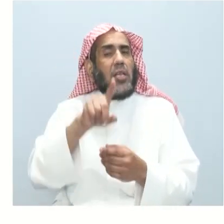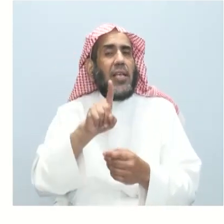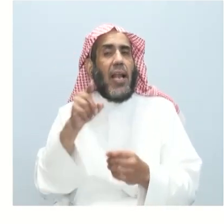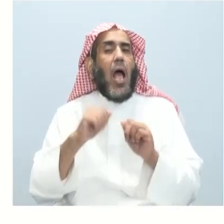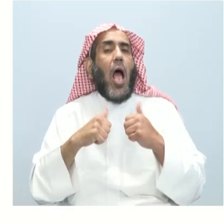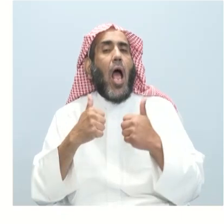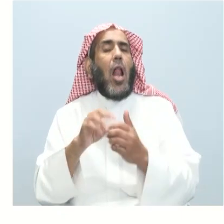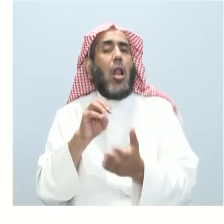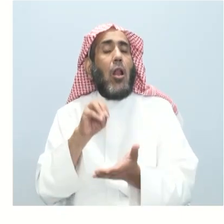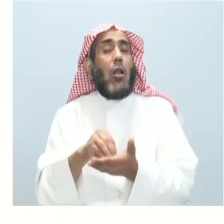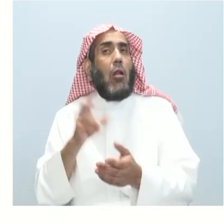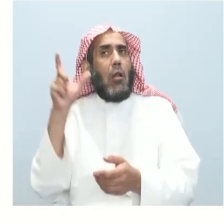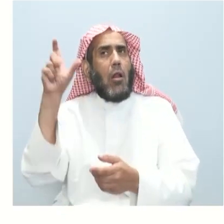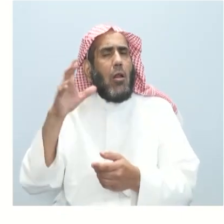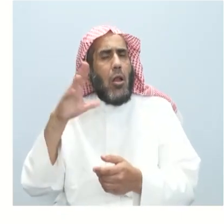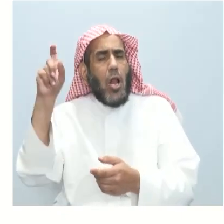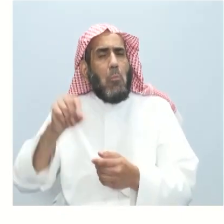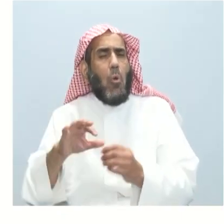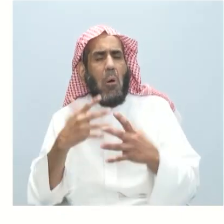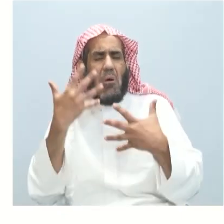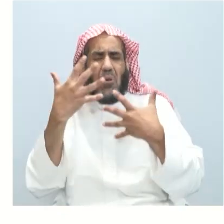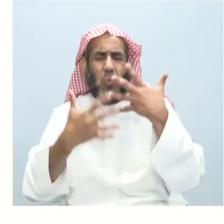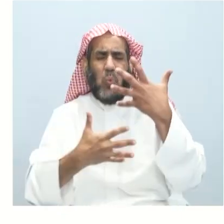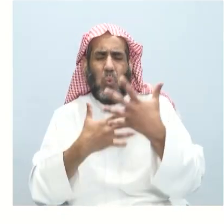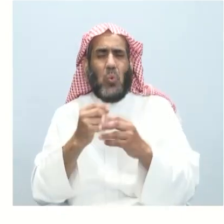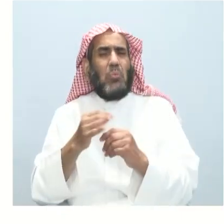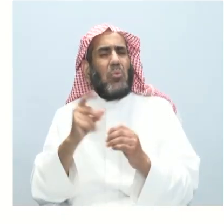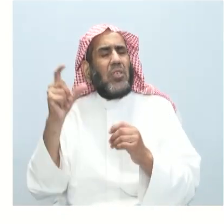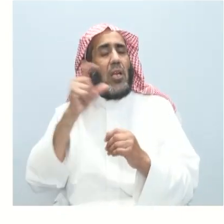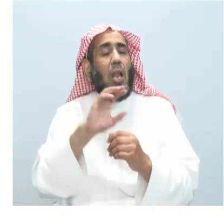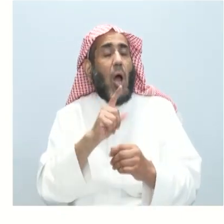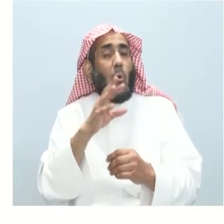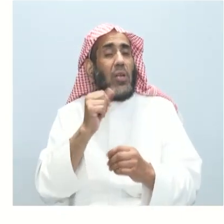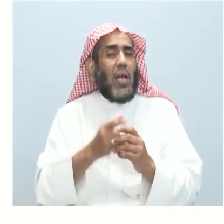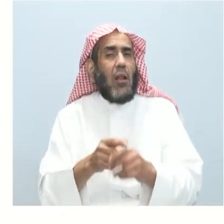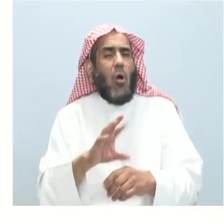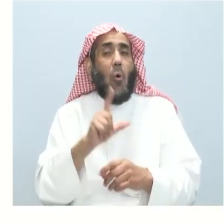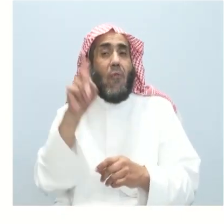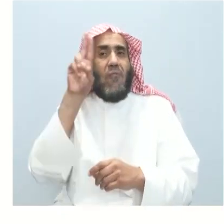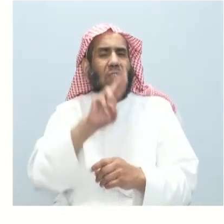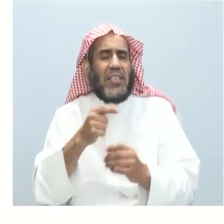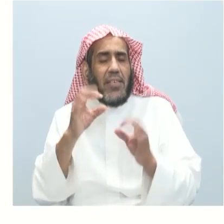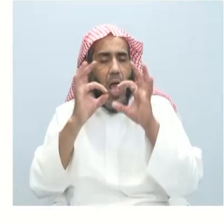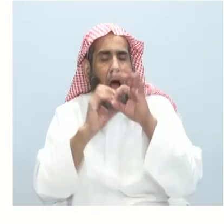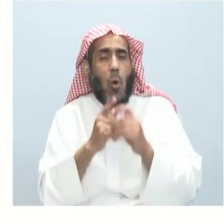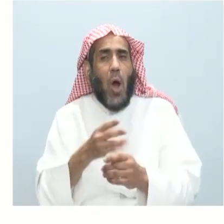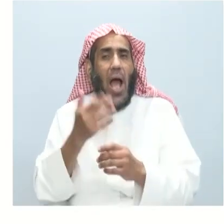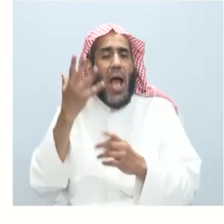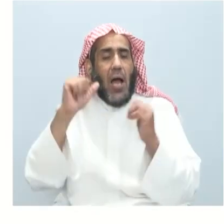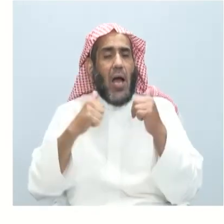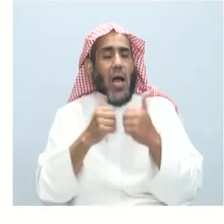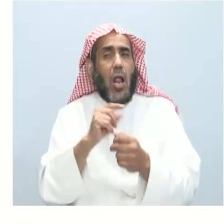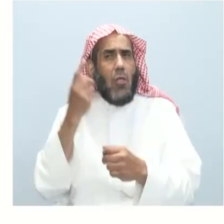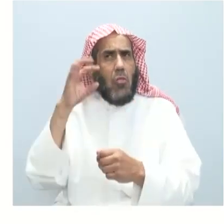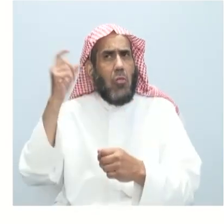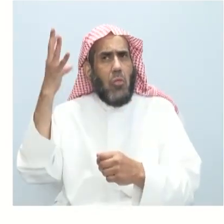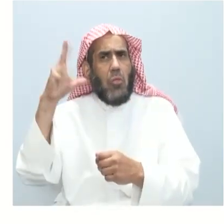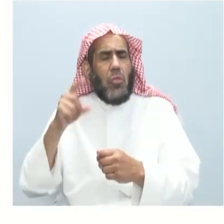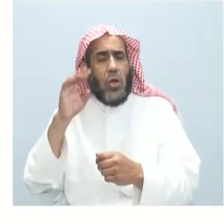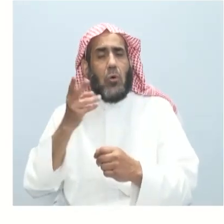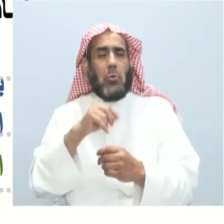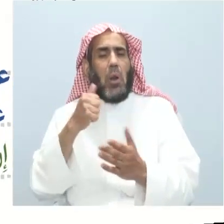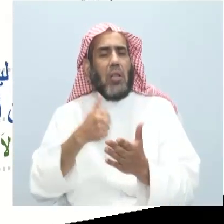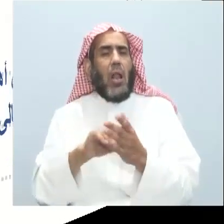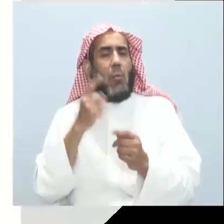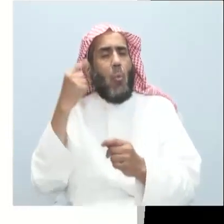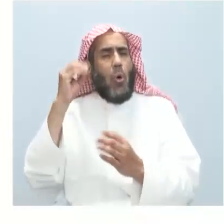اهل العلم فيما اشكل عليه من امر دينه لقول الله تعالى فاسالوا اهل الذكر ان كنتم لا تعلمون